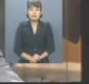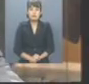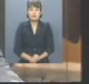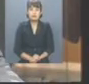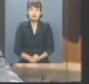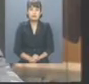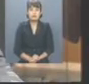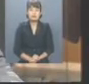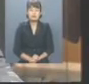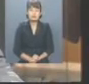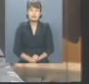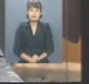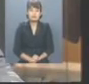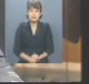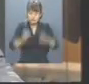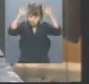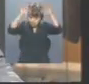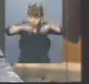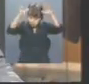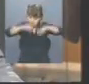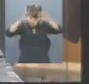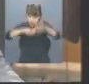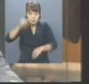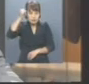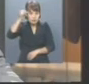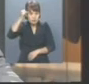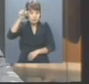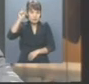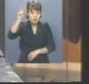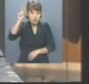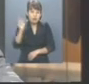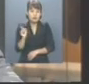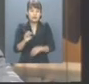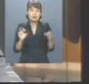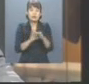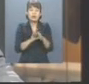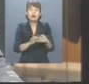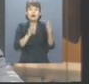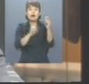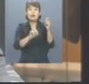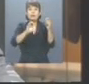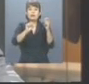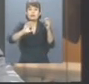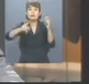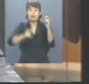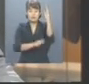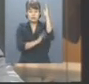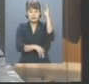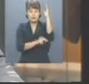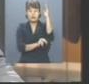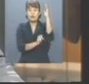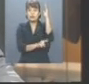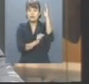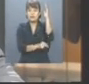ฝนที่ตกหนักอย่างต่อเนื่องในช่วง2วันนี้นะคะก็ทำให้ชาวบ้านยอดน้ำอำเภอสีชนจังหวัดนครศรีธรรมราชที่เคยประสบเหตุดิน